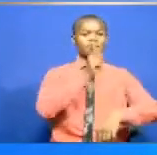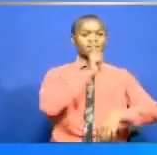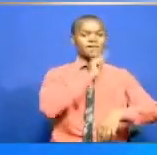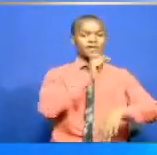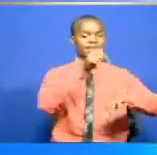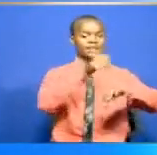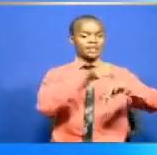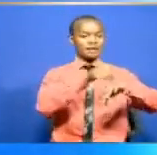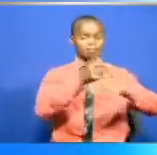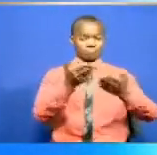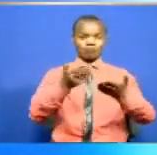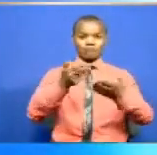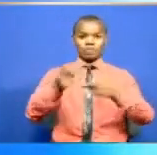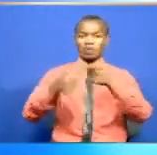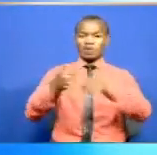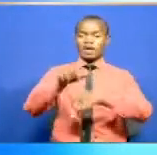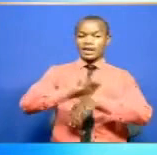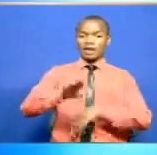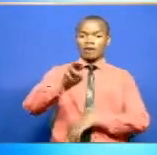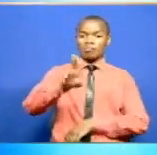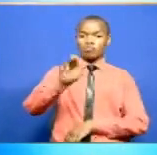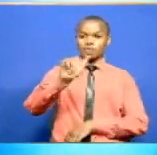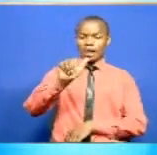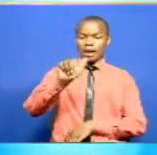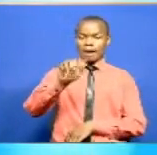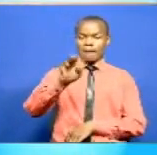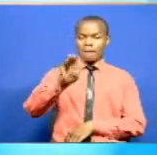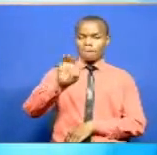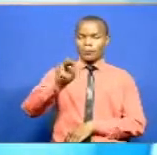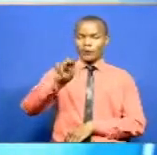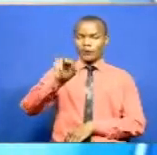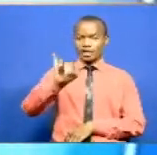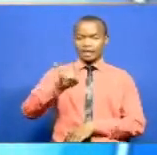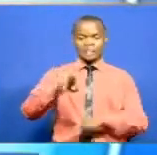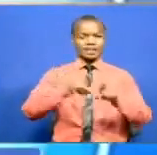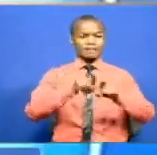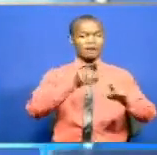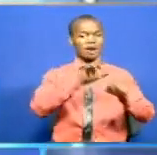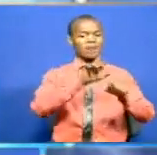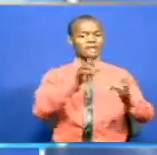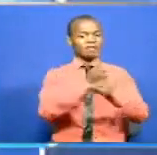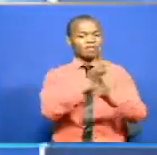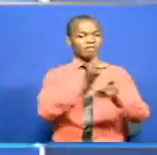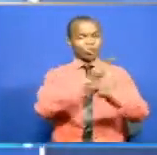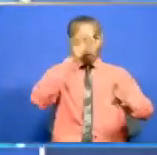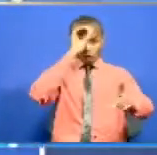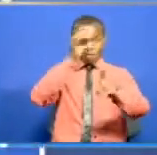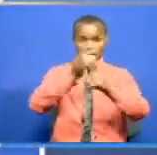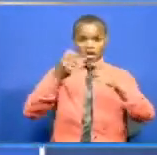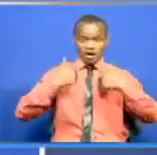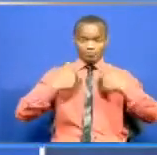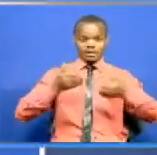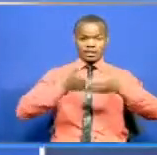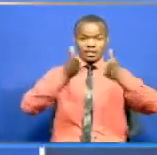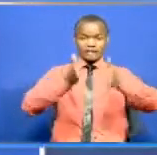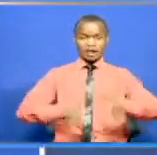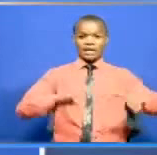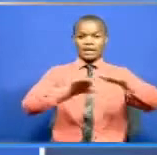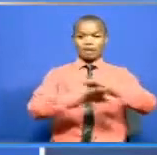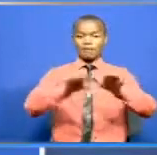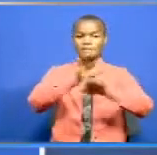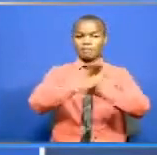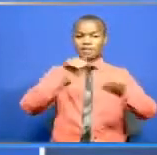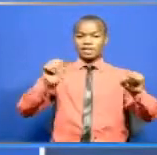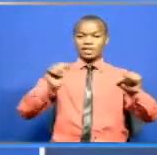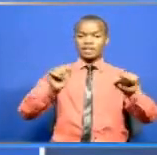kwenye uchaguzi mdogo wa eneo bunge la Msambweni, umepokelewa kwa mitazamo tofauti na wanasiasa. Naibu rais